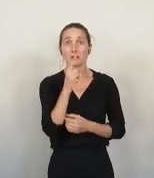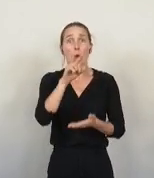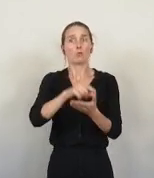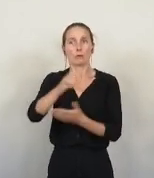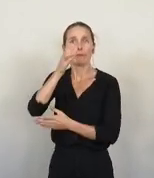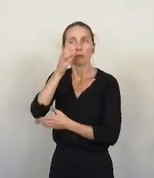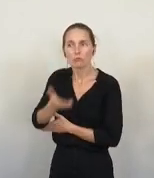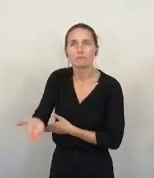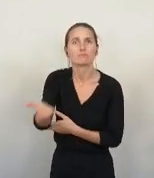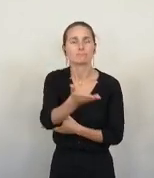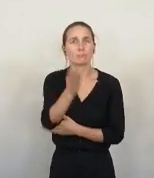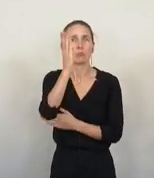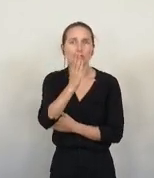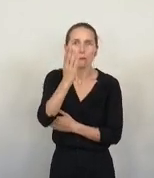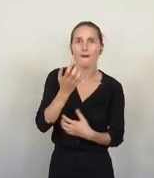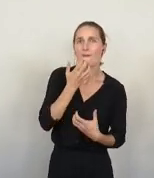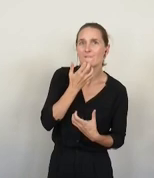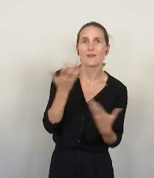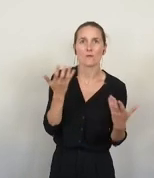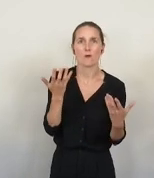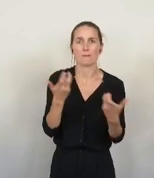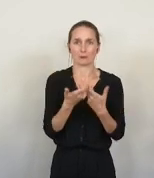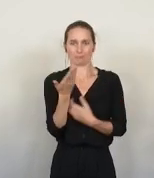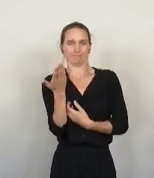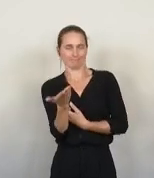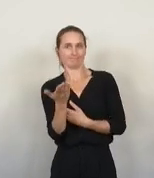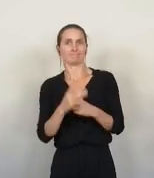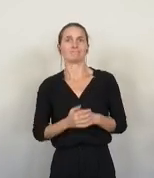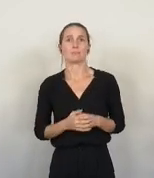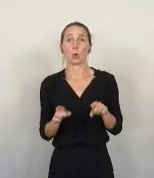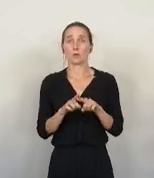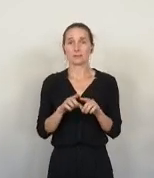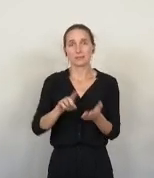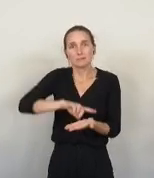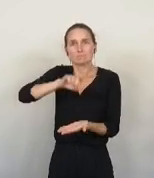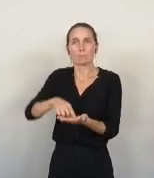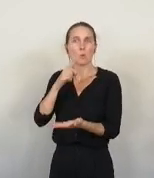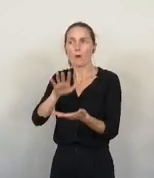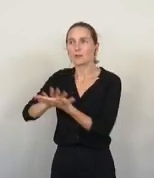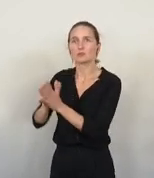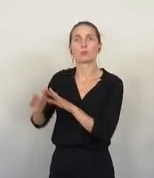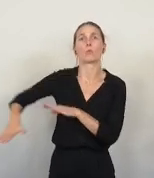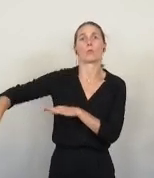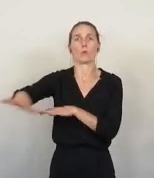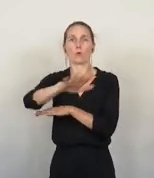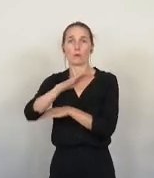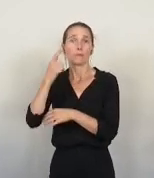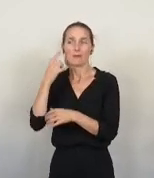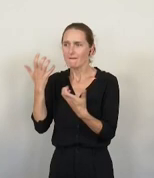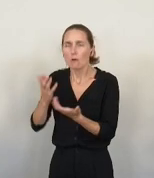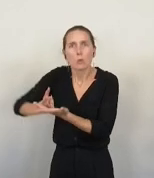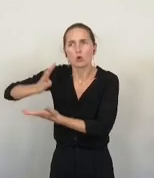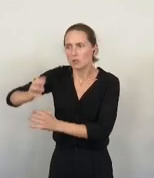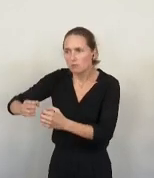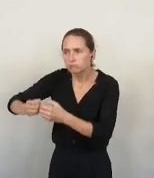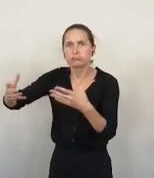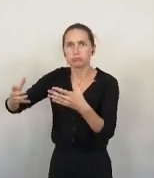comme illustré ici à Chorier Beria et des lieux ressources pour les associations dans la mise en œuvre de leur projet par exemple avec